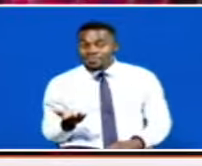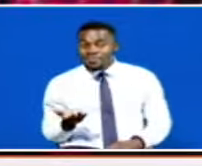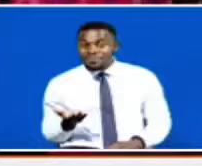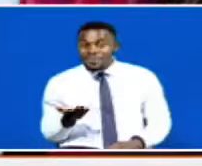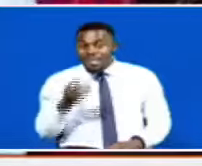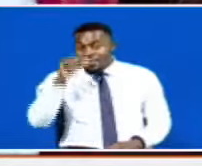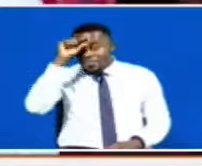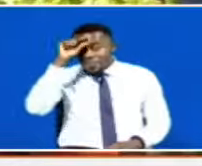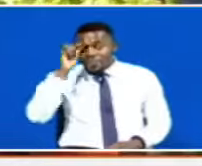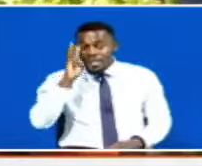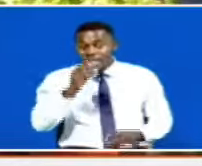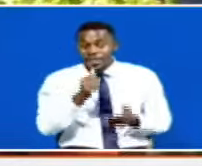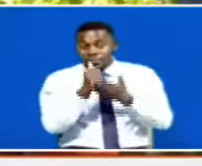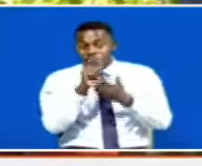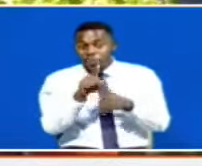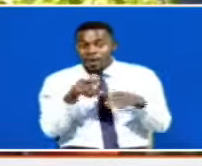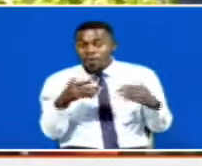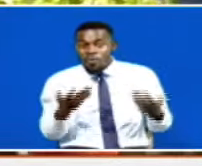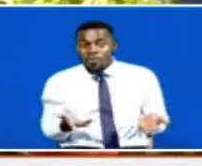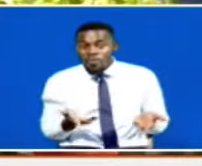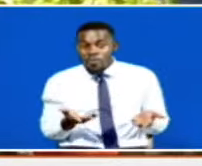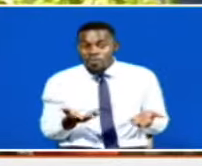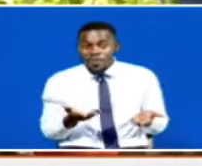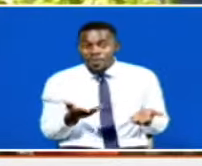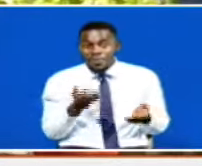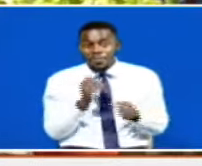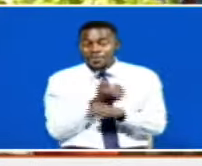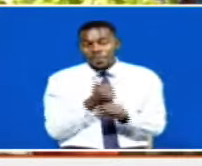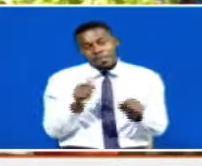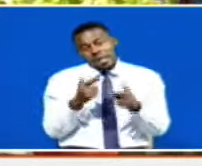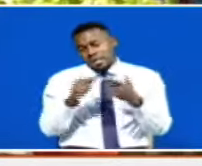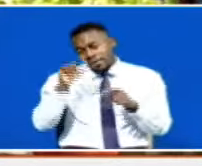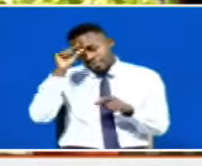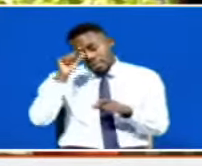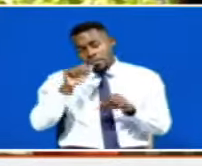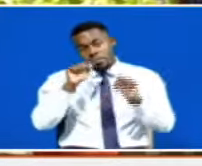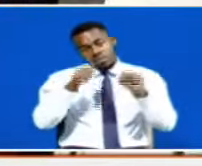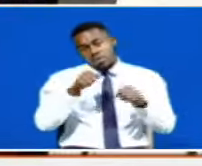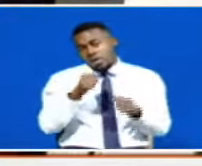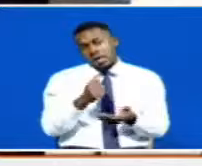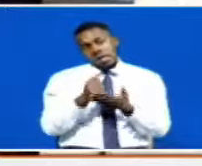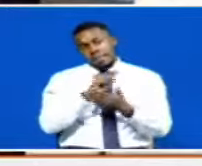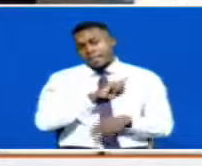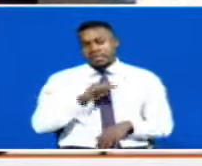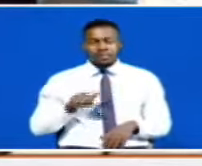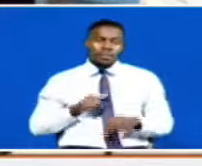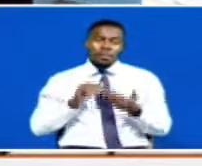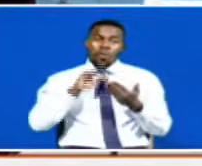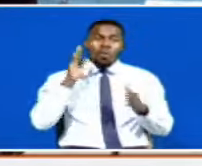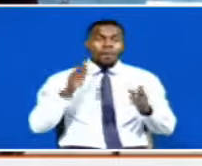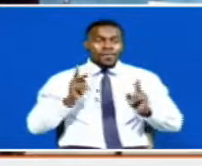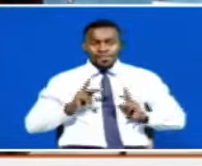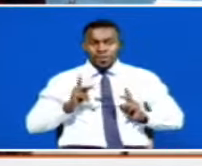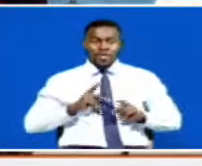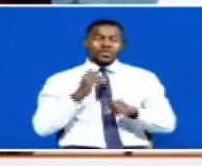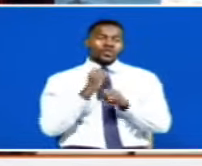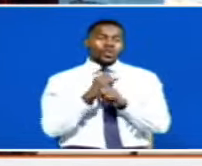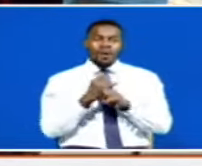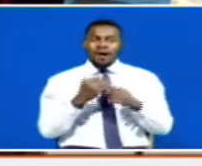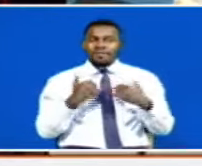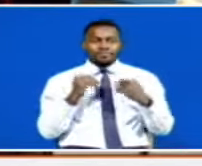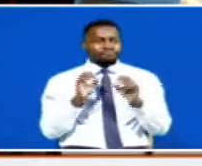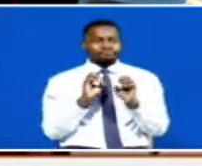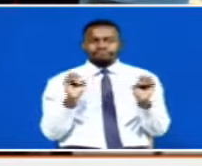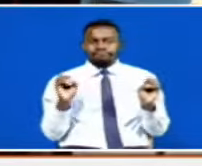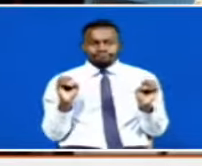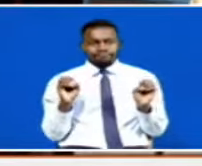wasifinye watu sana, wajue watu pia ni watu. Sasa hii watu wengi hawana kazi. Shule nyingi zikirekodi kiwango cha chini cha